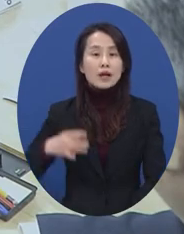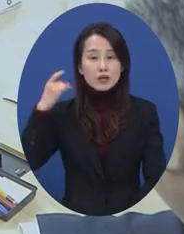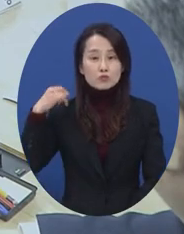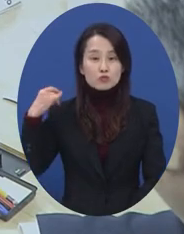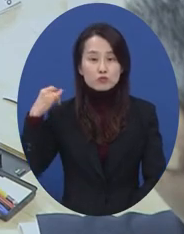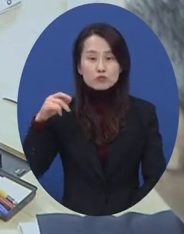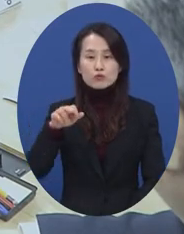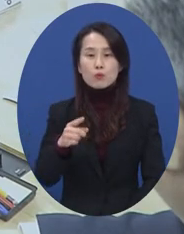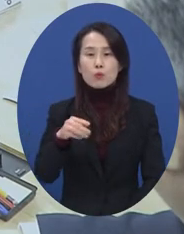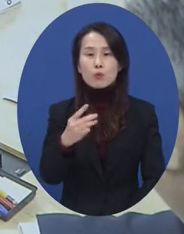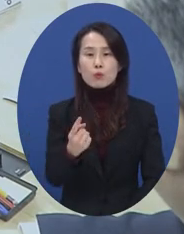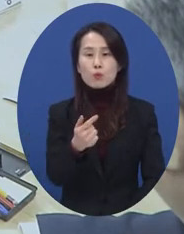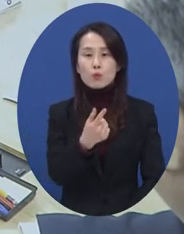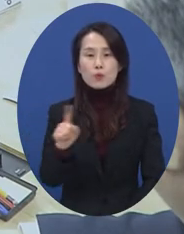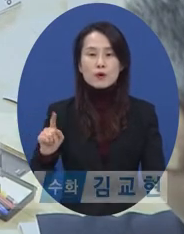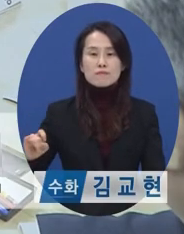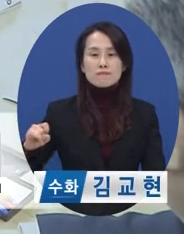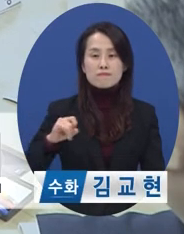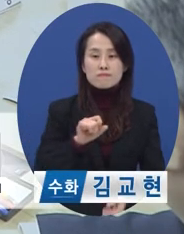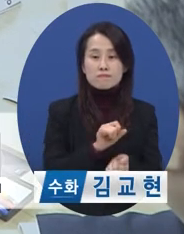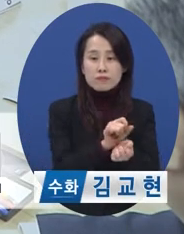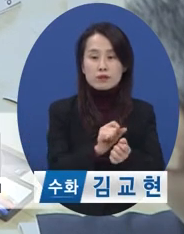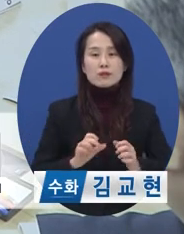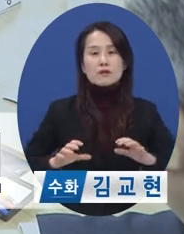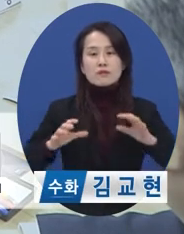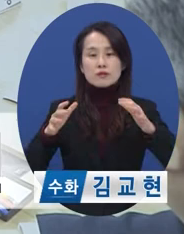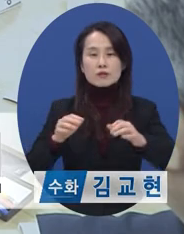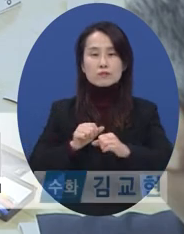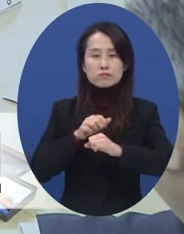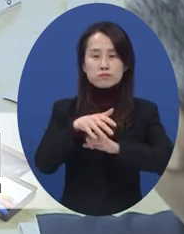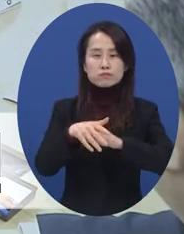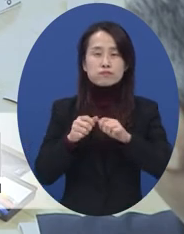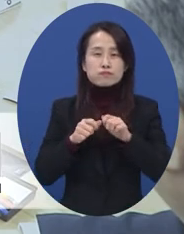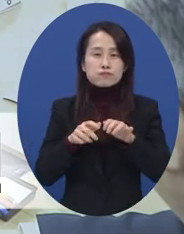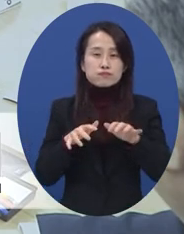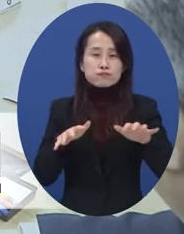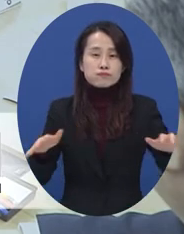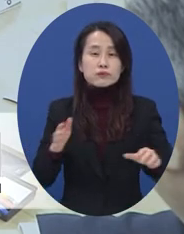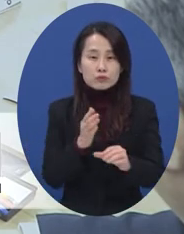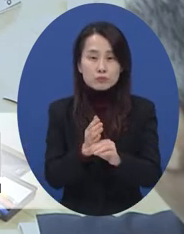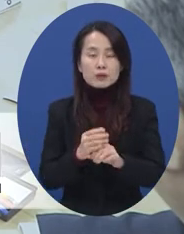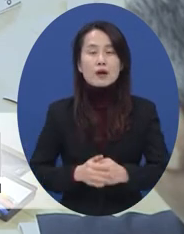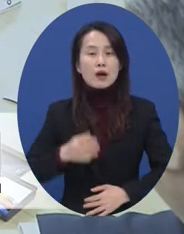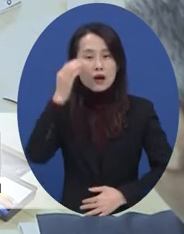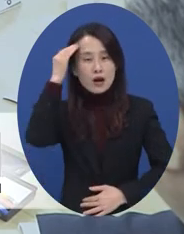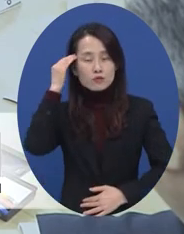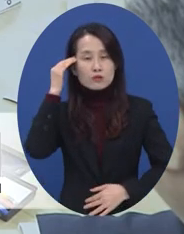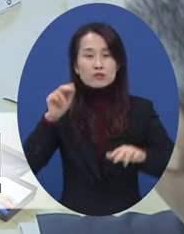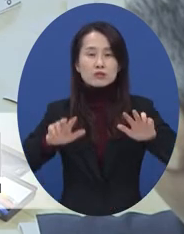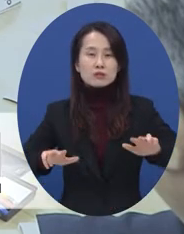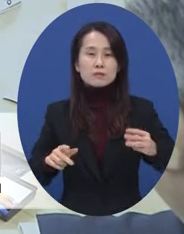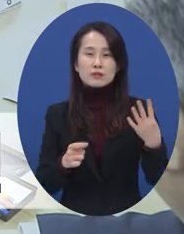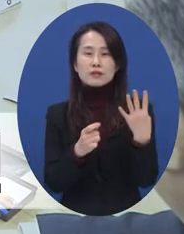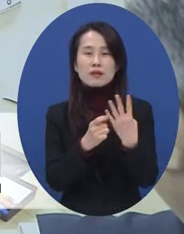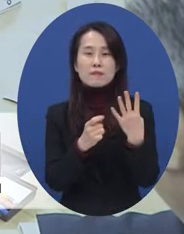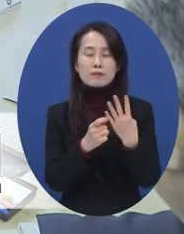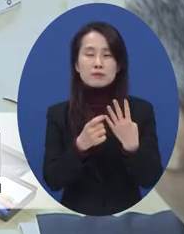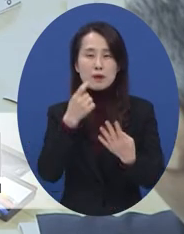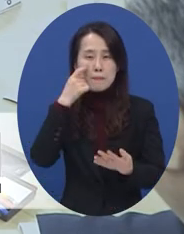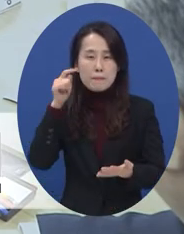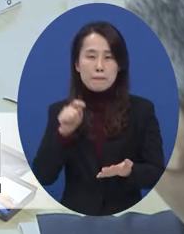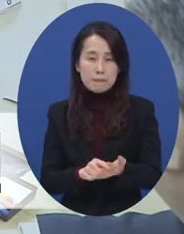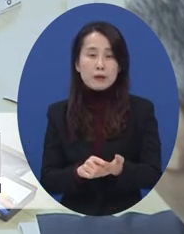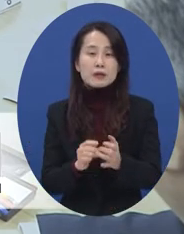중국발 신종 코로나 바이러스 감염증이 전 세계로 퍼지고 있습니다. 우리나라에서도 현재까지 네 번째 확진